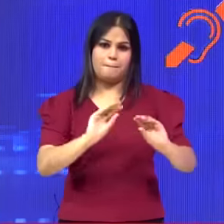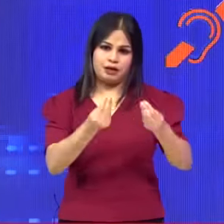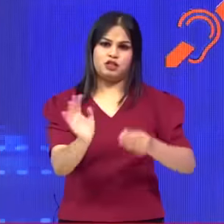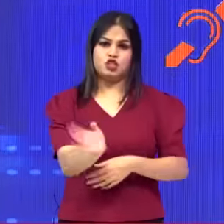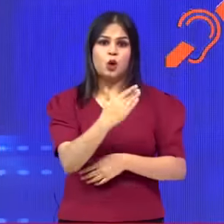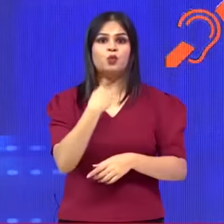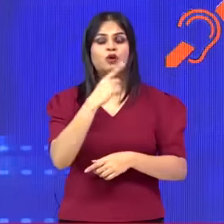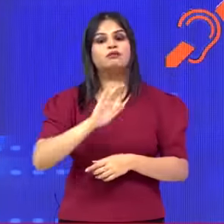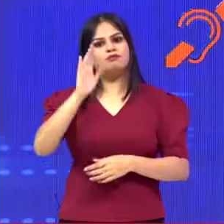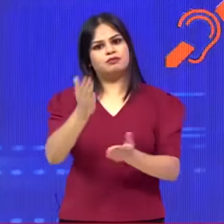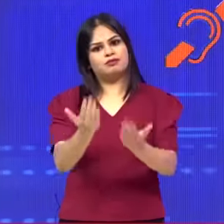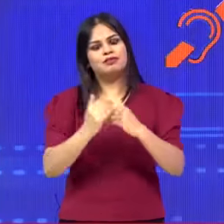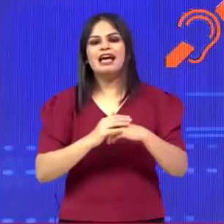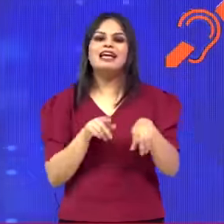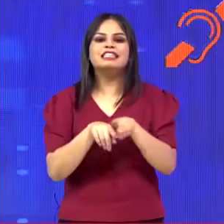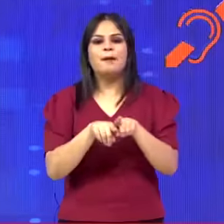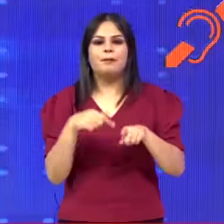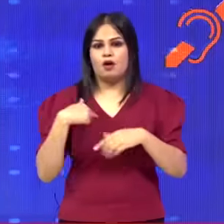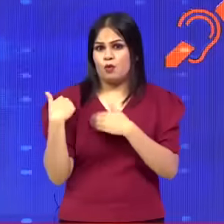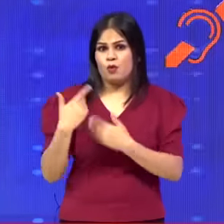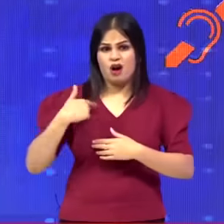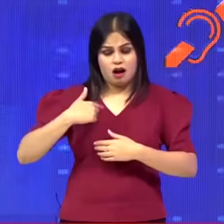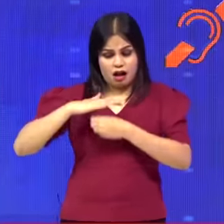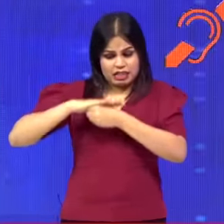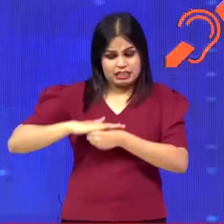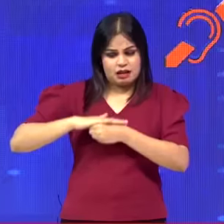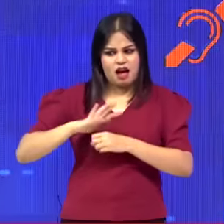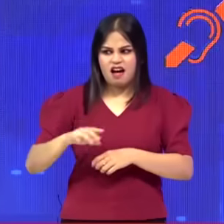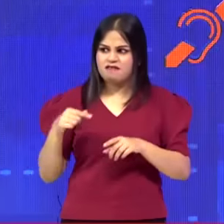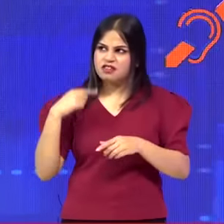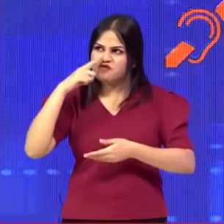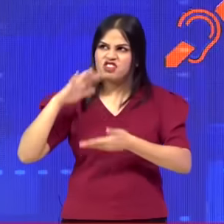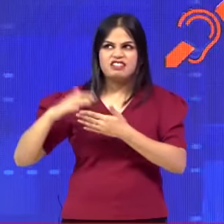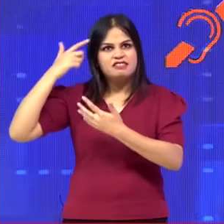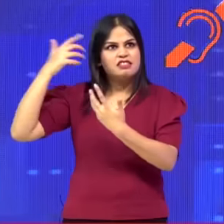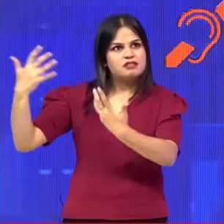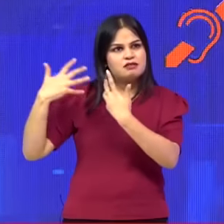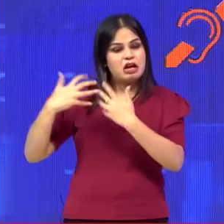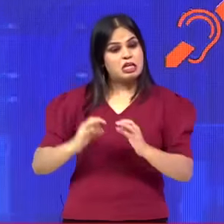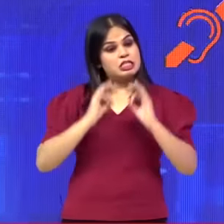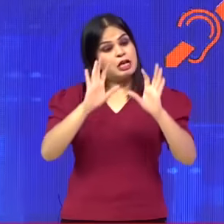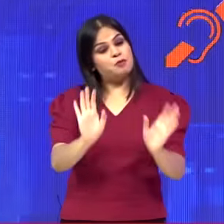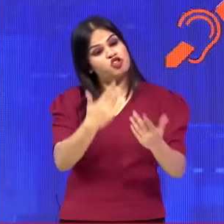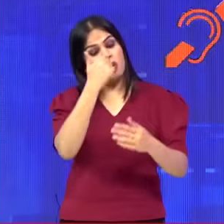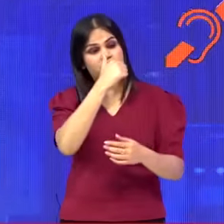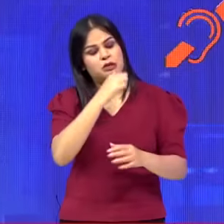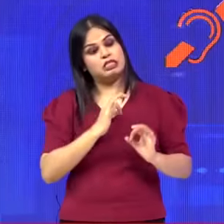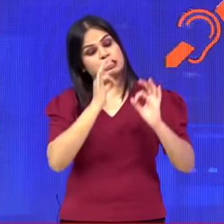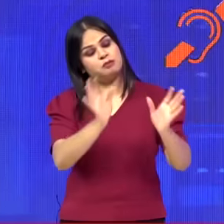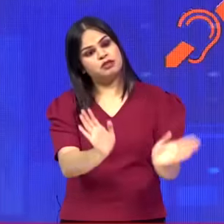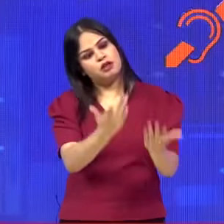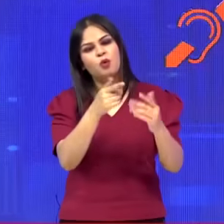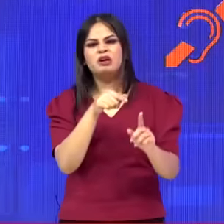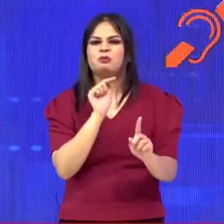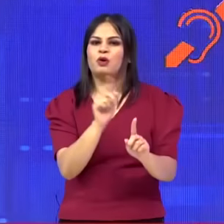लिए के जो हम सह रहे हैं वो आप भी सहो, वो गलत बात है। अच्छा